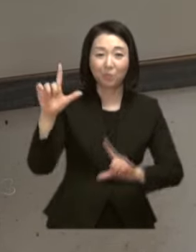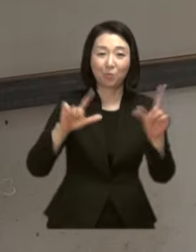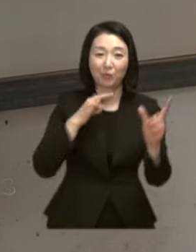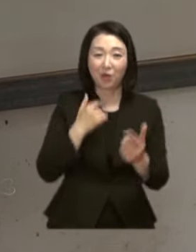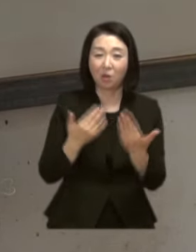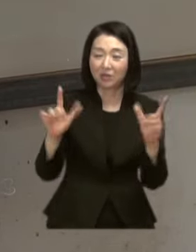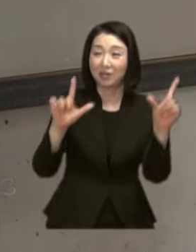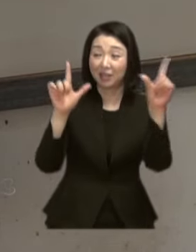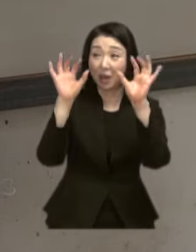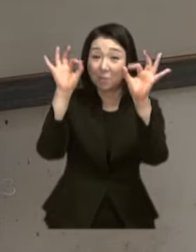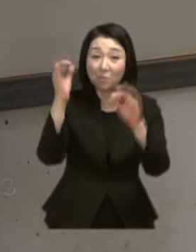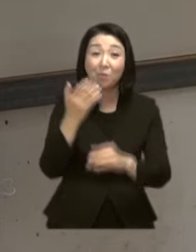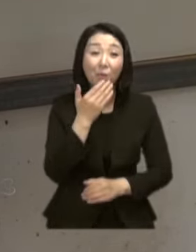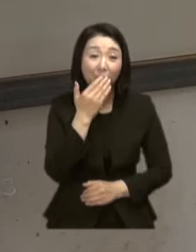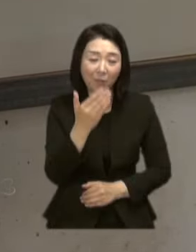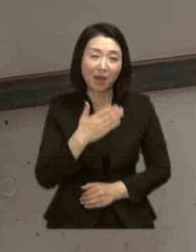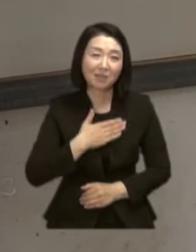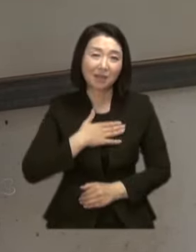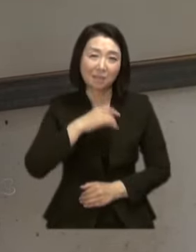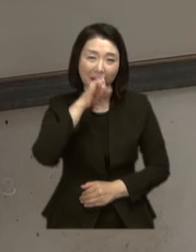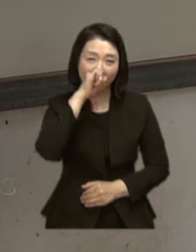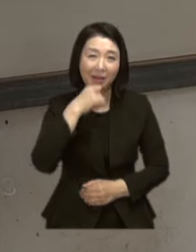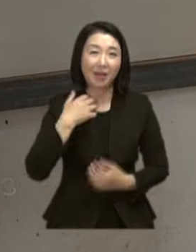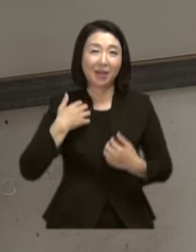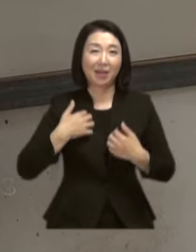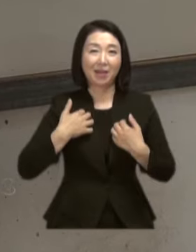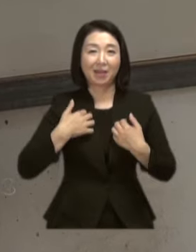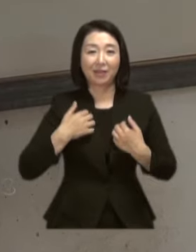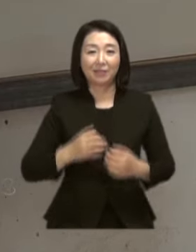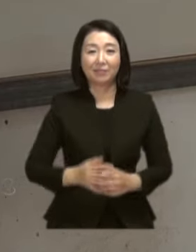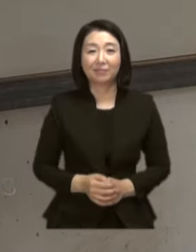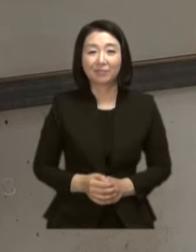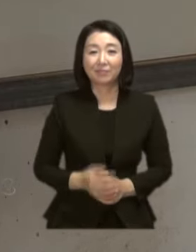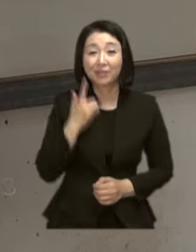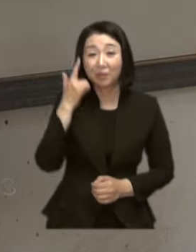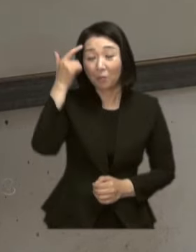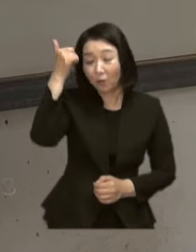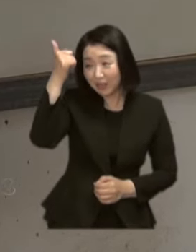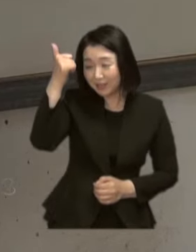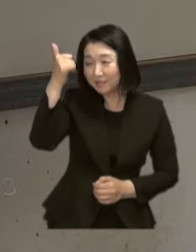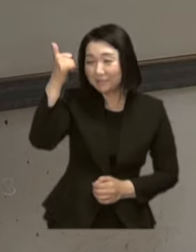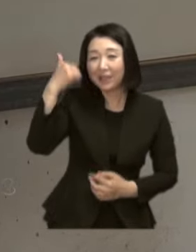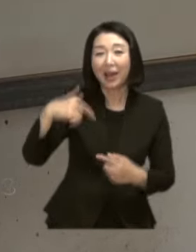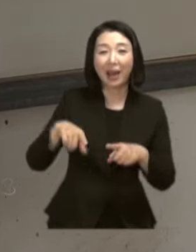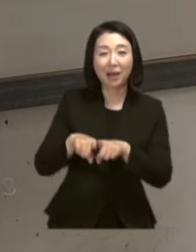គាត់បានបើកបើនឲ្យខ្ញុំបានស្គាល់ពីព្រះកាន់តែច្បាស់ការដែលបានក្នុងការដែលគាត់ឃើញក្នុងការដែលគាត់មានការលះបង់ក្នុងការដែលគាត់មានក្តីជំនឿច្បាស់ធ្វើឲ្យខ្ញុំ